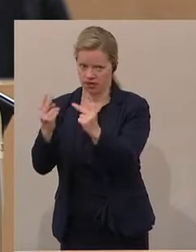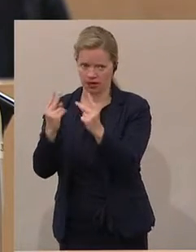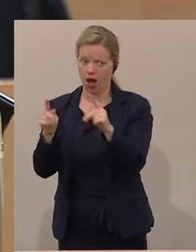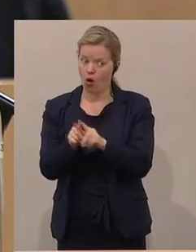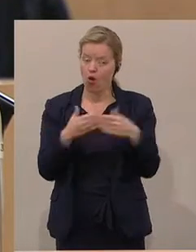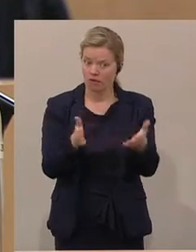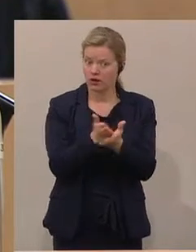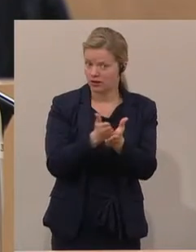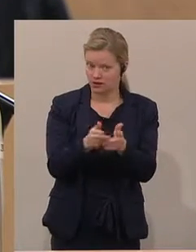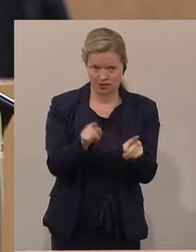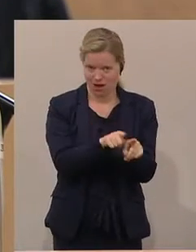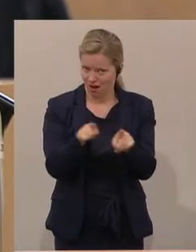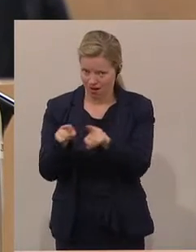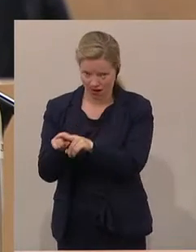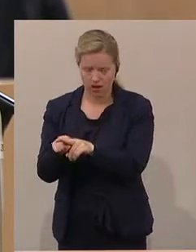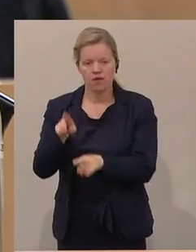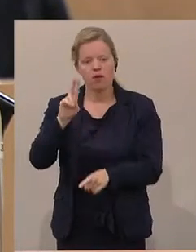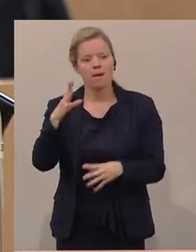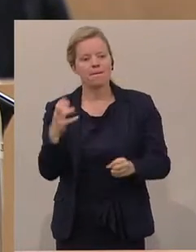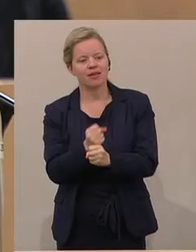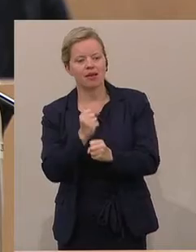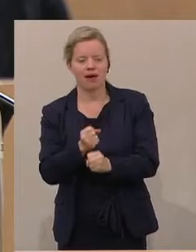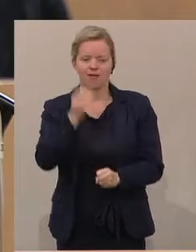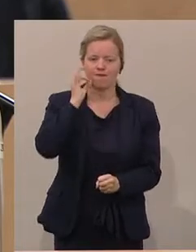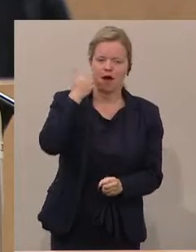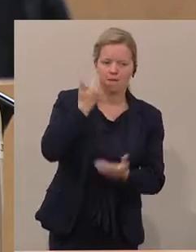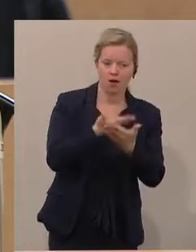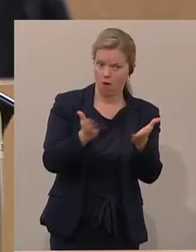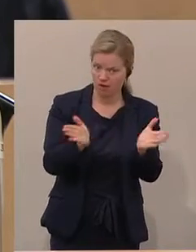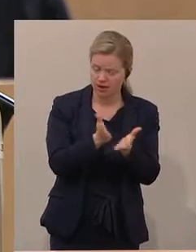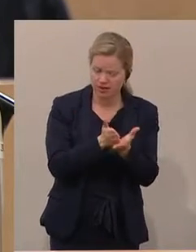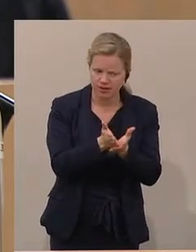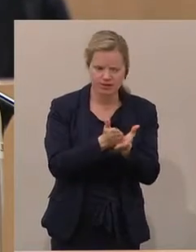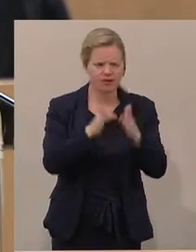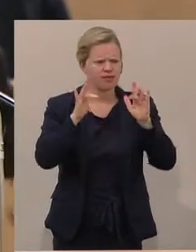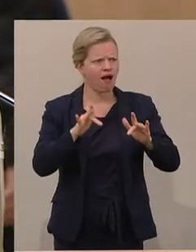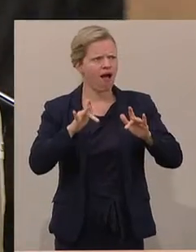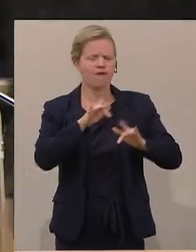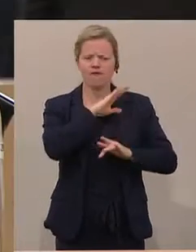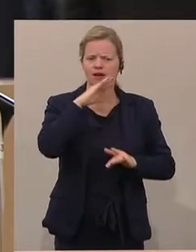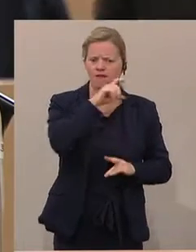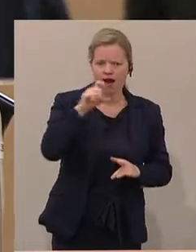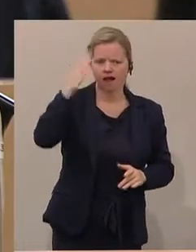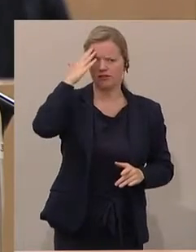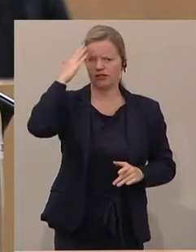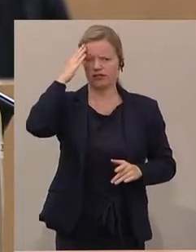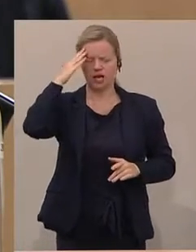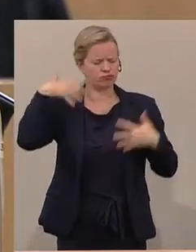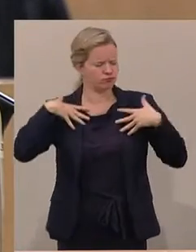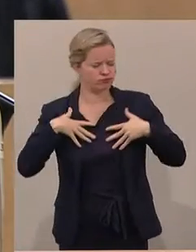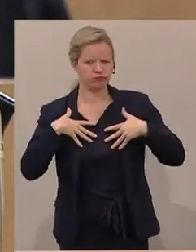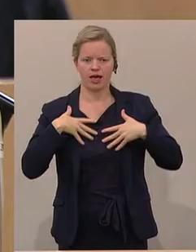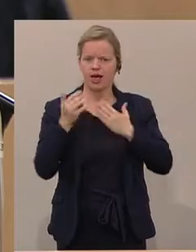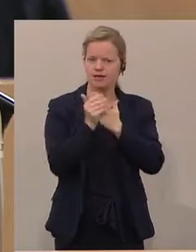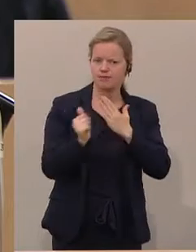Dienst so, weil die Mitarbeiterinnen und Mitarbeiter im öffentlichen Dienst mit ihrem Fachwissen und mit ihrer Expertise ein Garant sind für